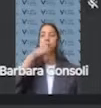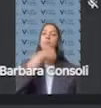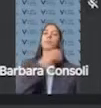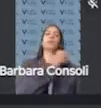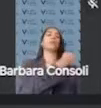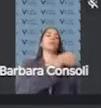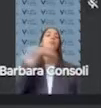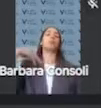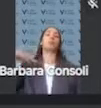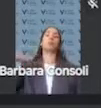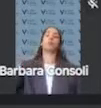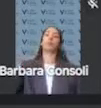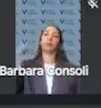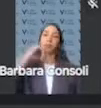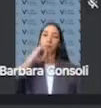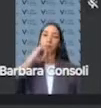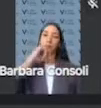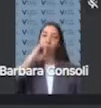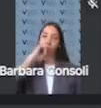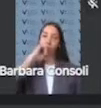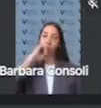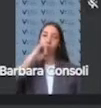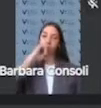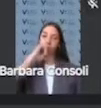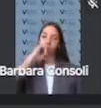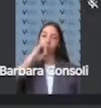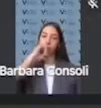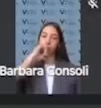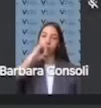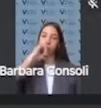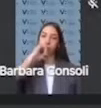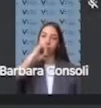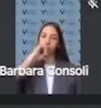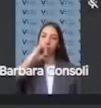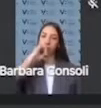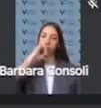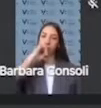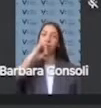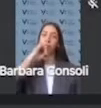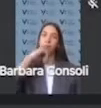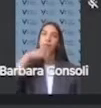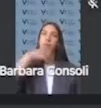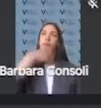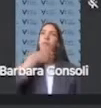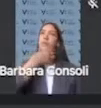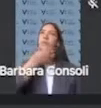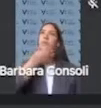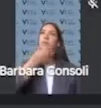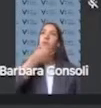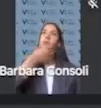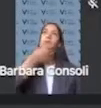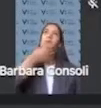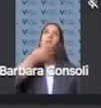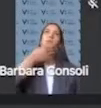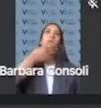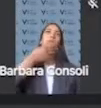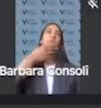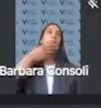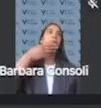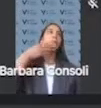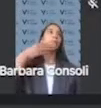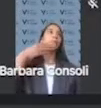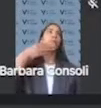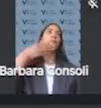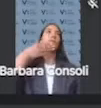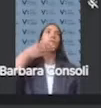attuali, ve l'ho detto prima, se vi ho portato l'esempio della cyber security, e quello è un settore,